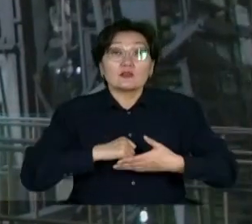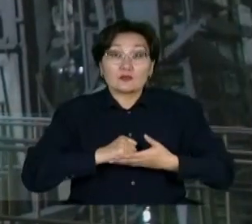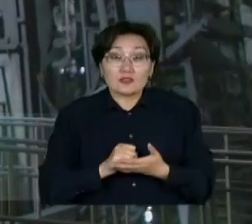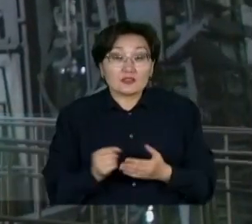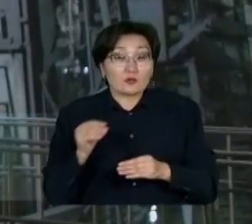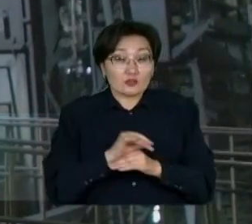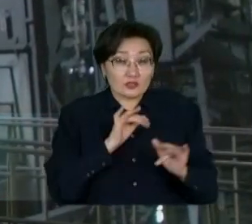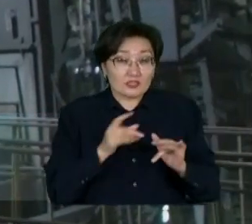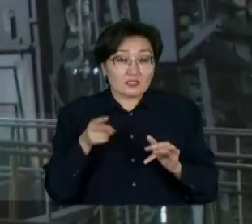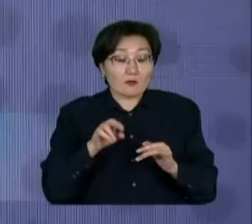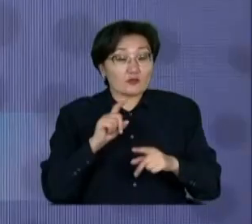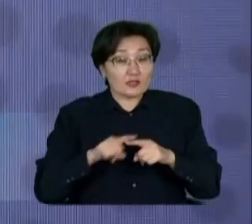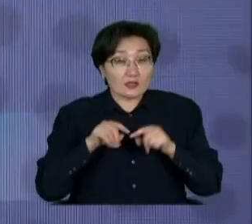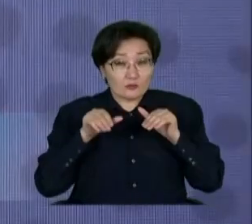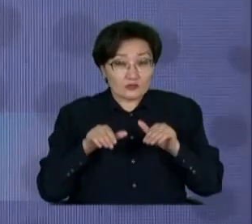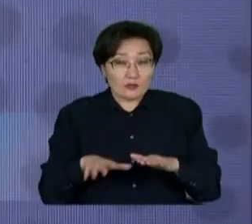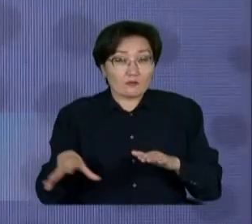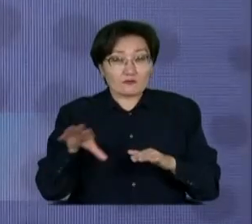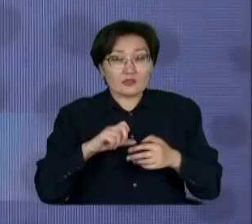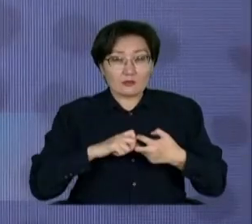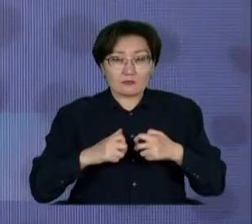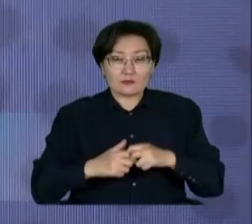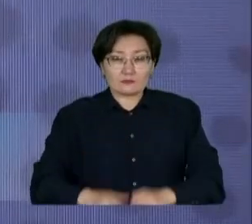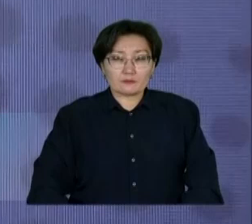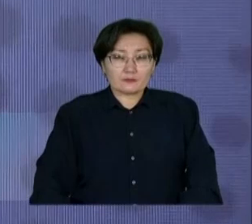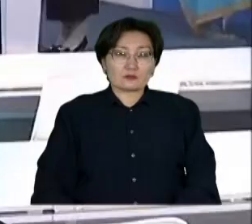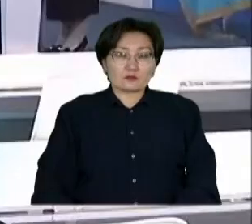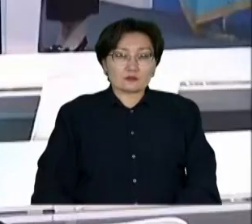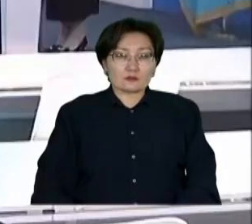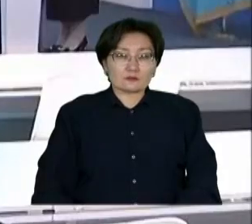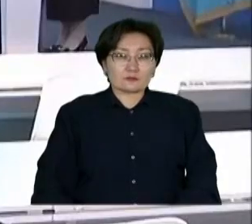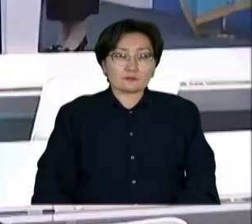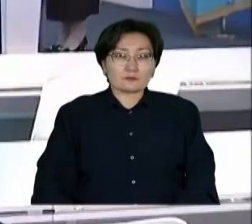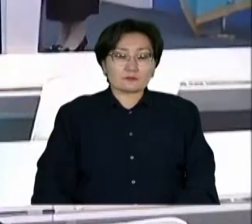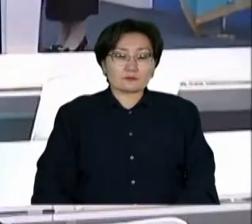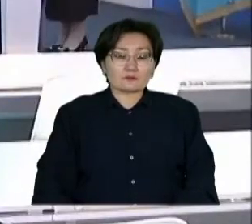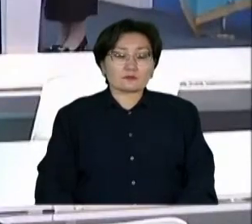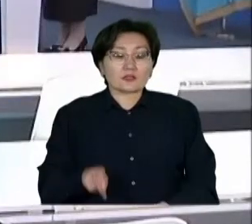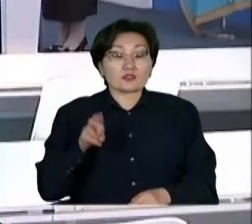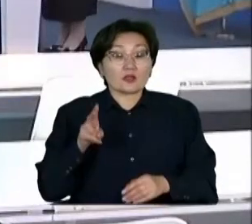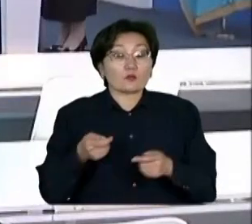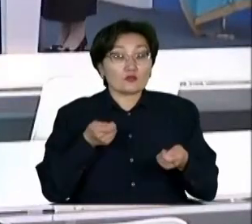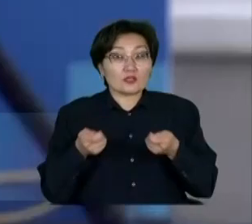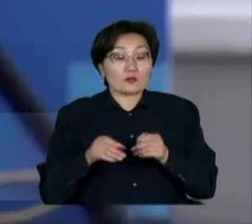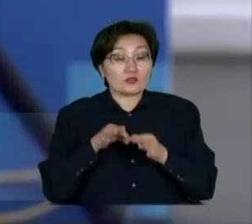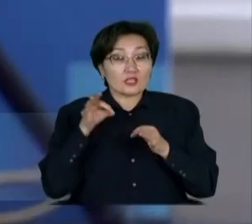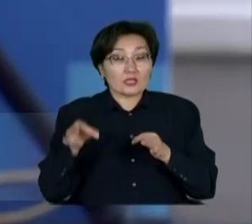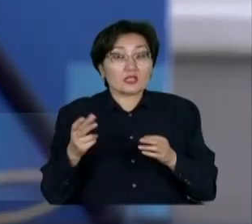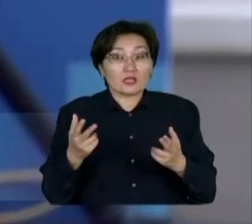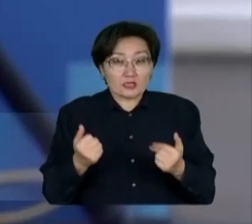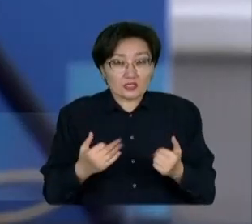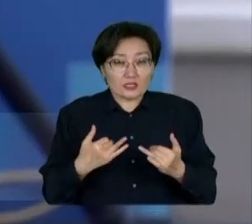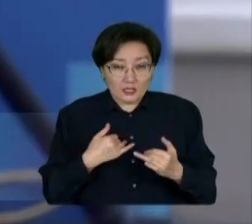дополнительные меры для скорейшего решения всех проблем. Ну, как руководитель региона, конечно, я